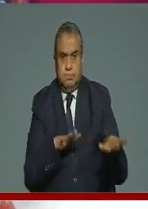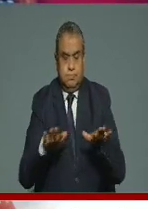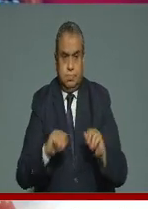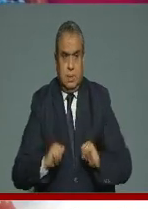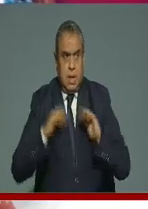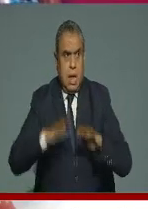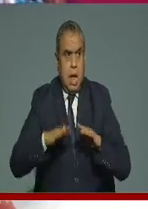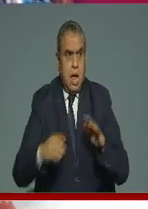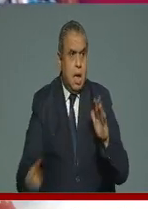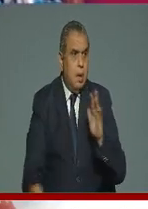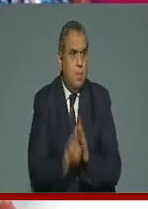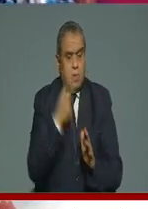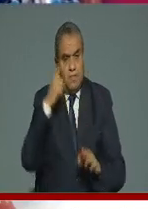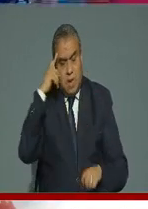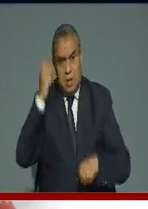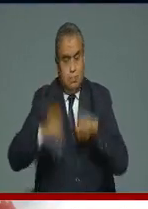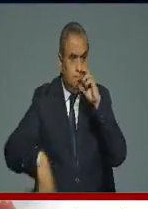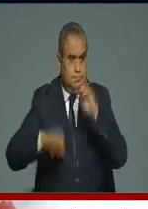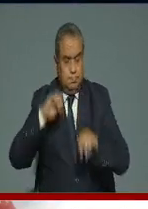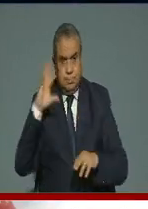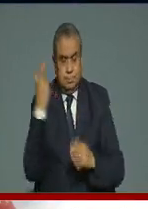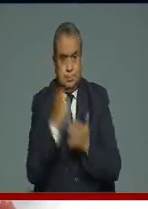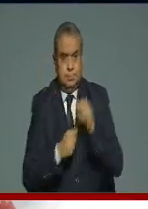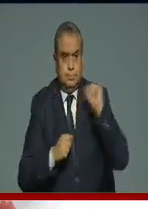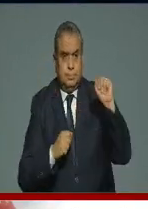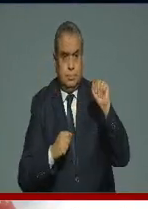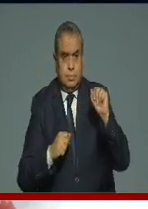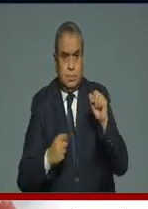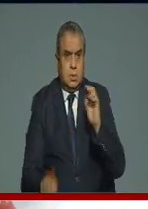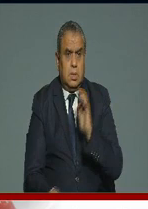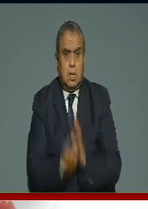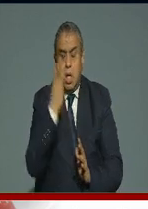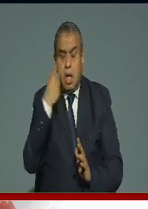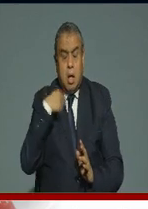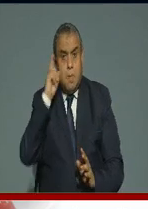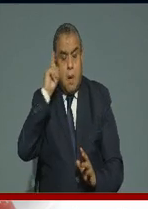في ثواني، وهم عمرهم ما كانوا عاملين حساب لده.